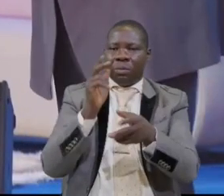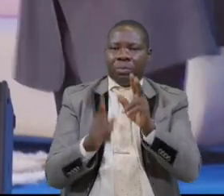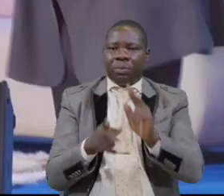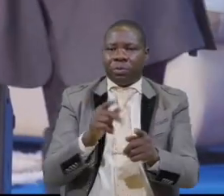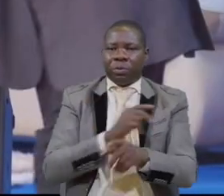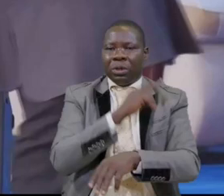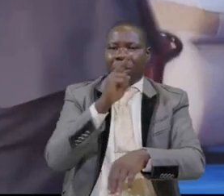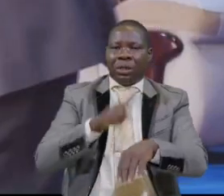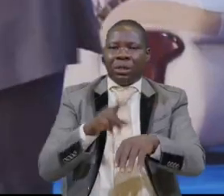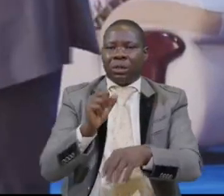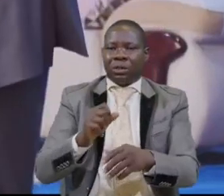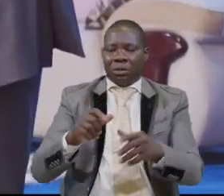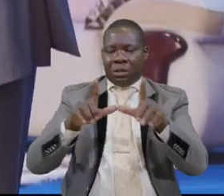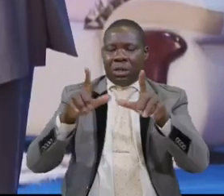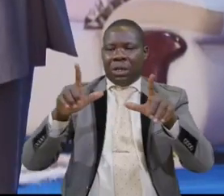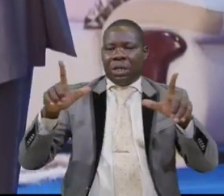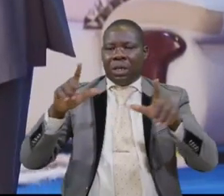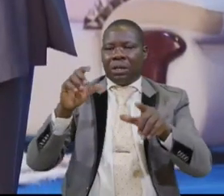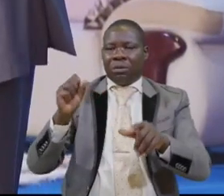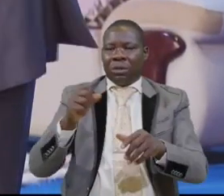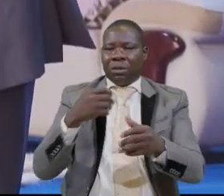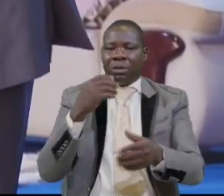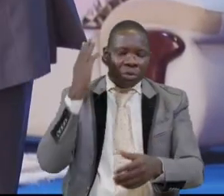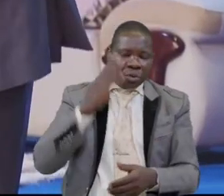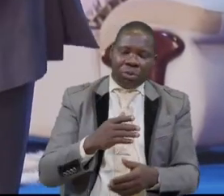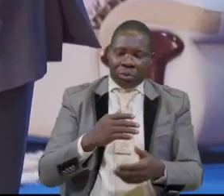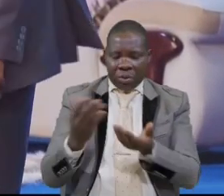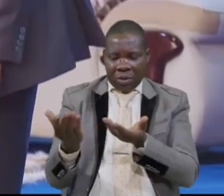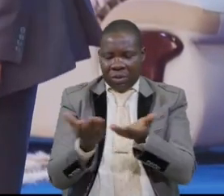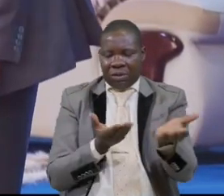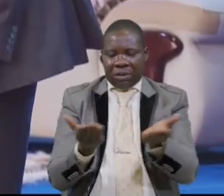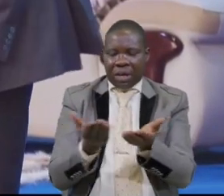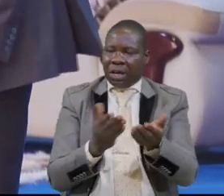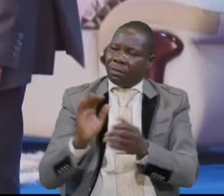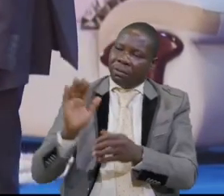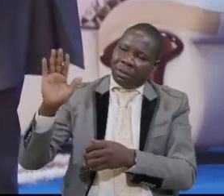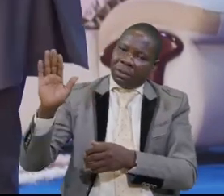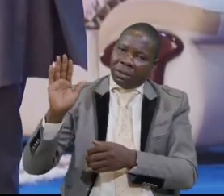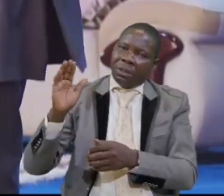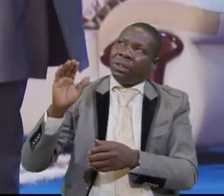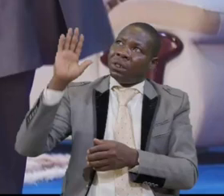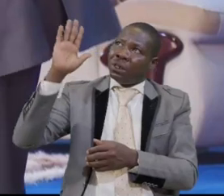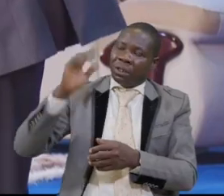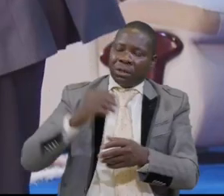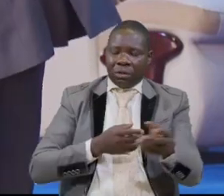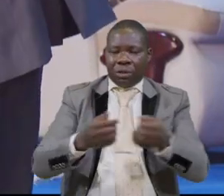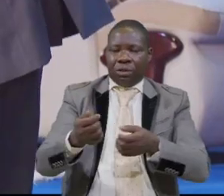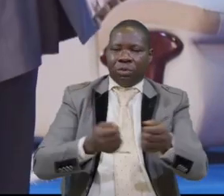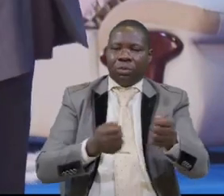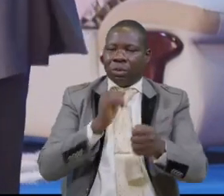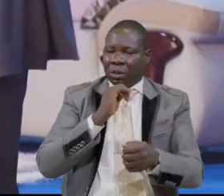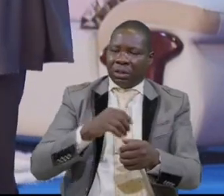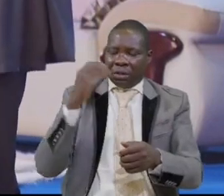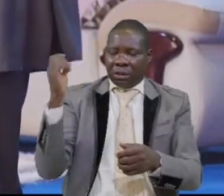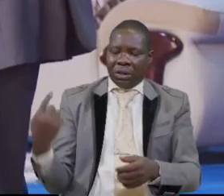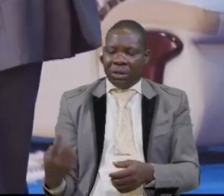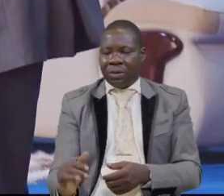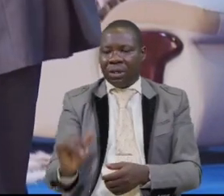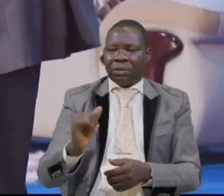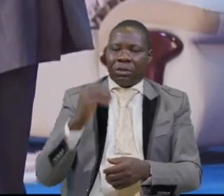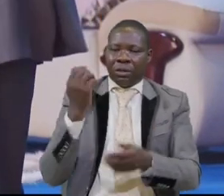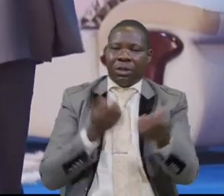les hommes de toutes langues le servirent. Sa domination est une domination éternelle qui ne